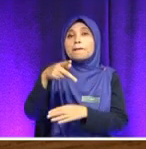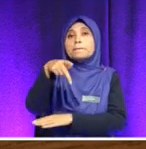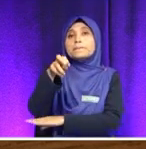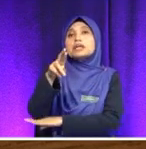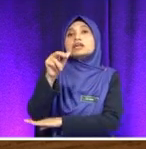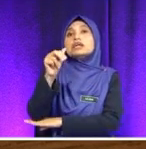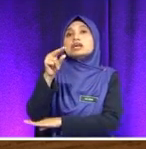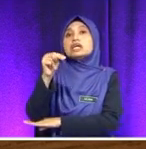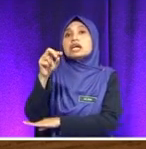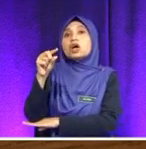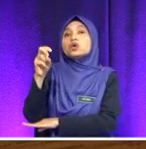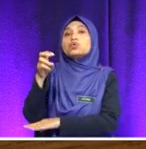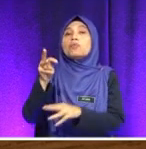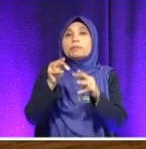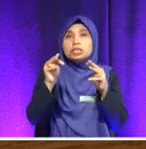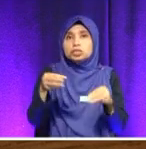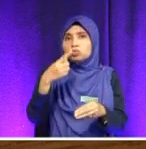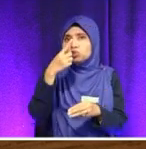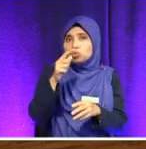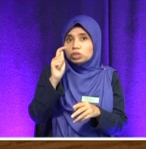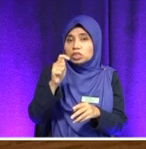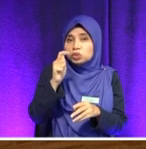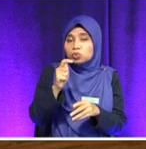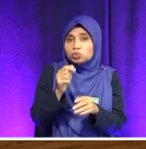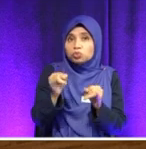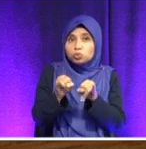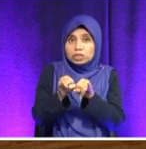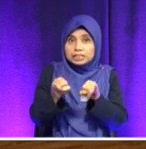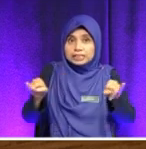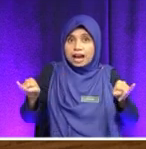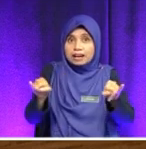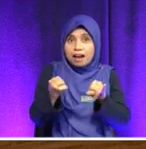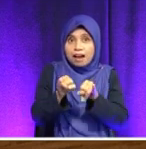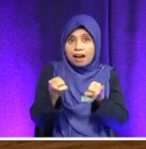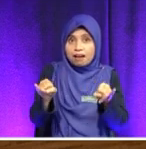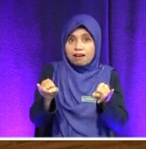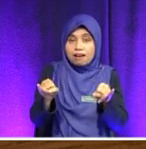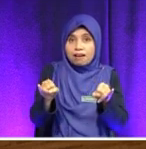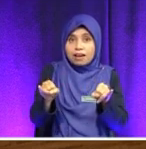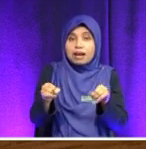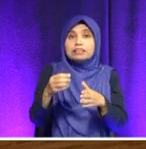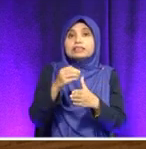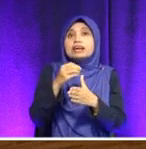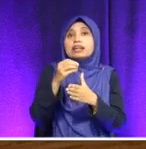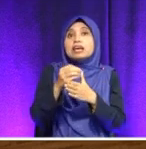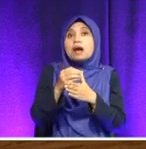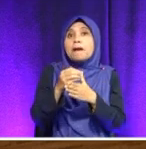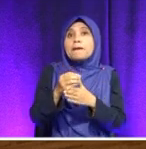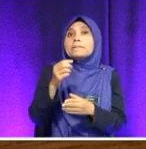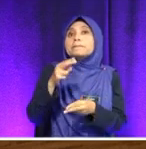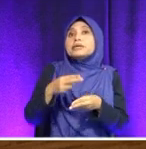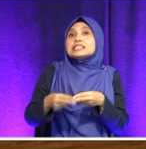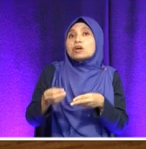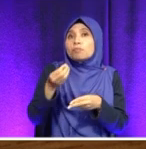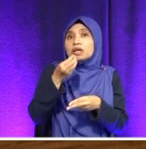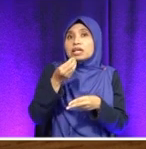penentu jarak. Okey, penentu jarak di antara pisau makan dengan garfu makan. Okey, kemudian letakkan pisau makan,